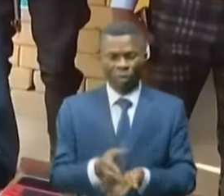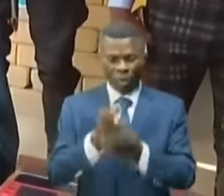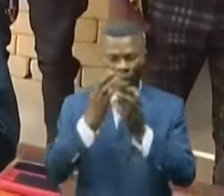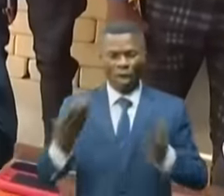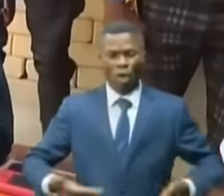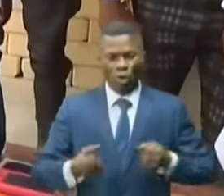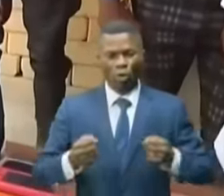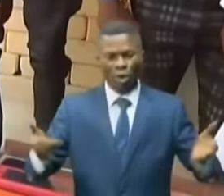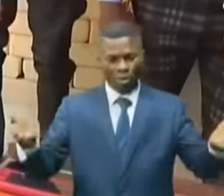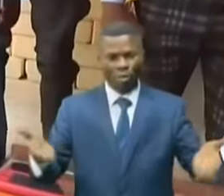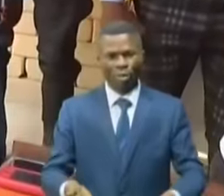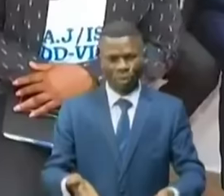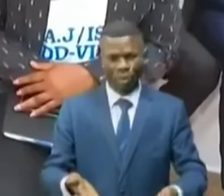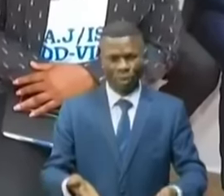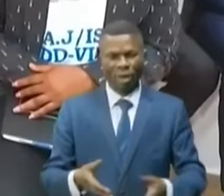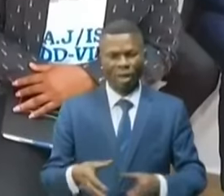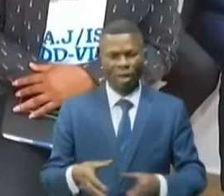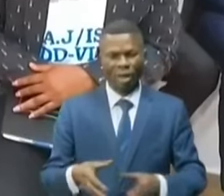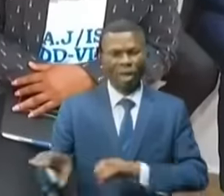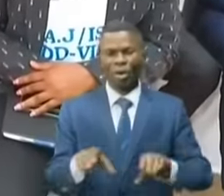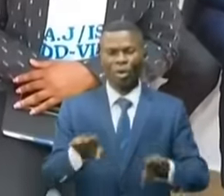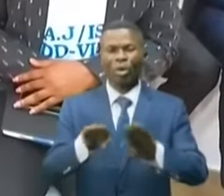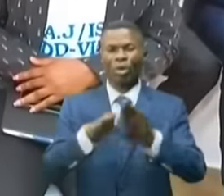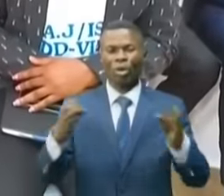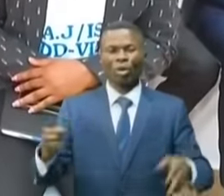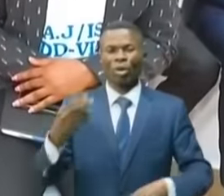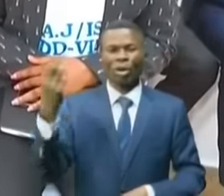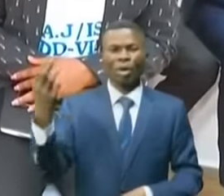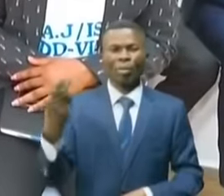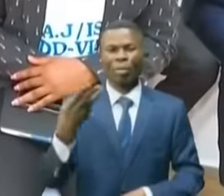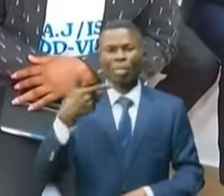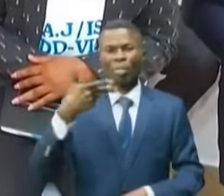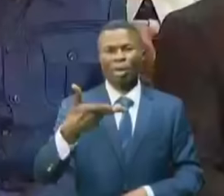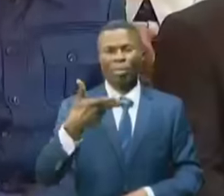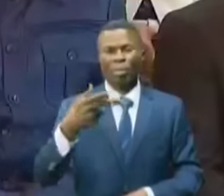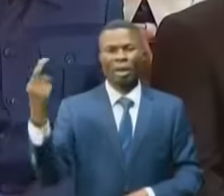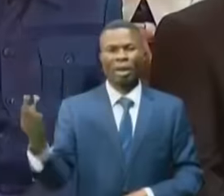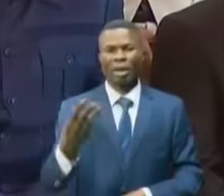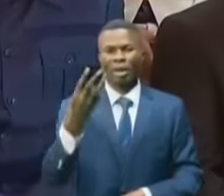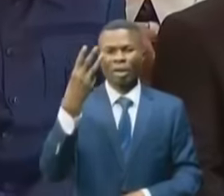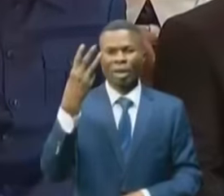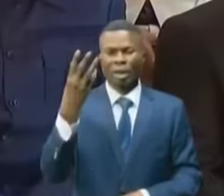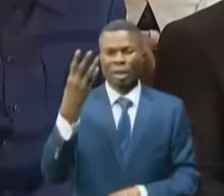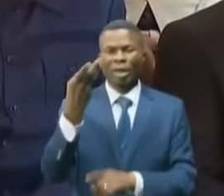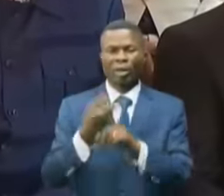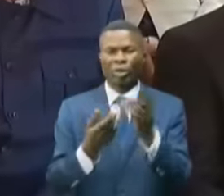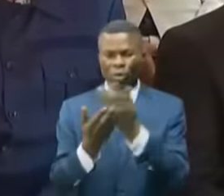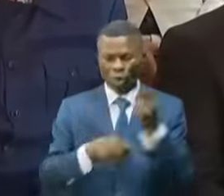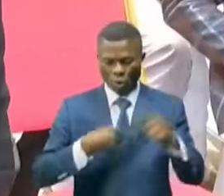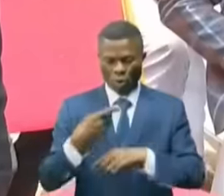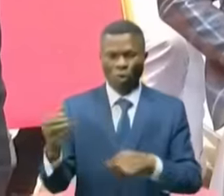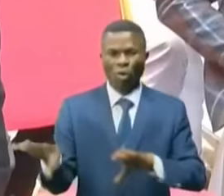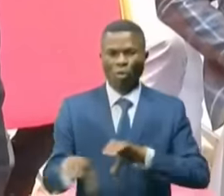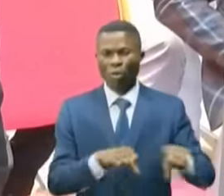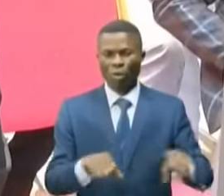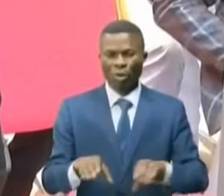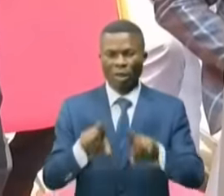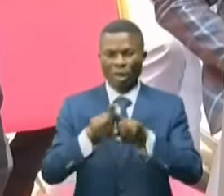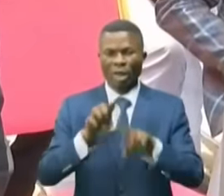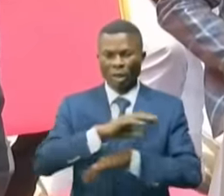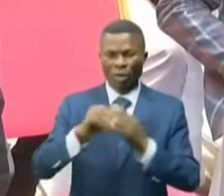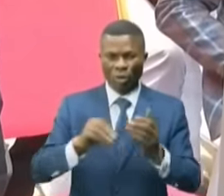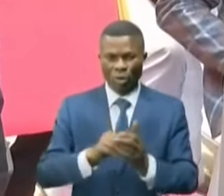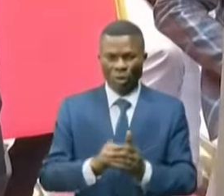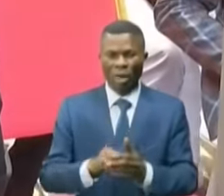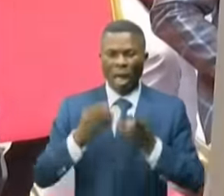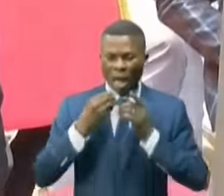sa présence la double cérémonie de ce mercredi 24 juillet 2024 pour le début des activités de ces centres par le